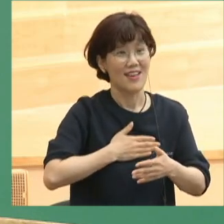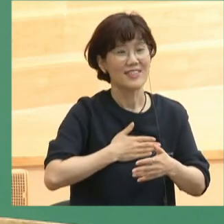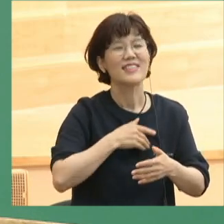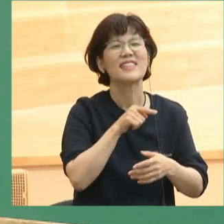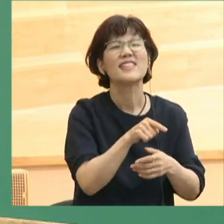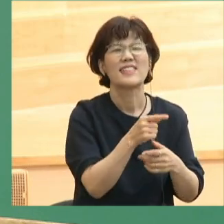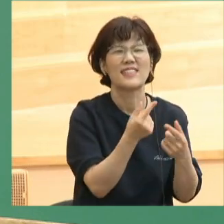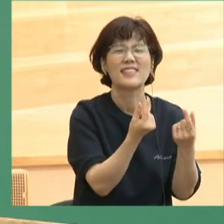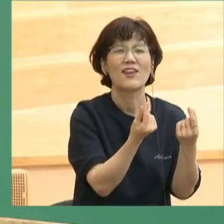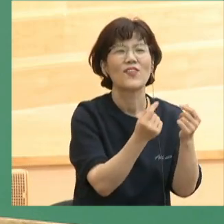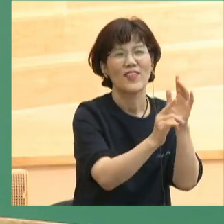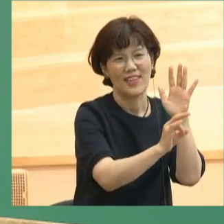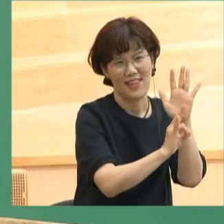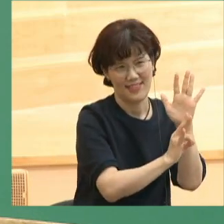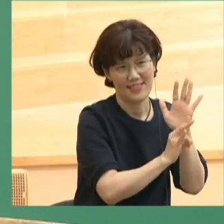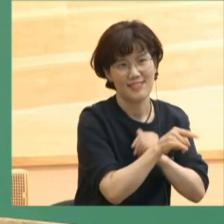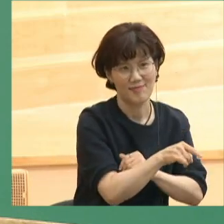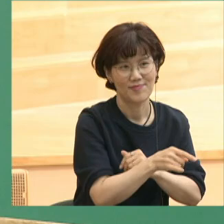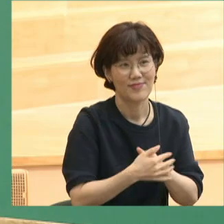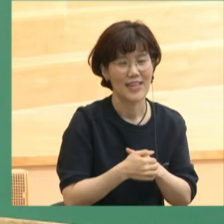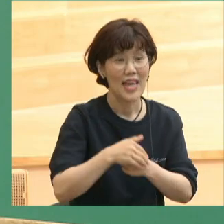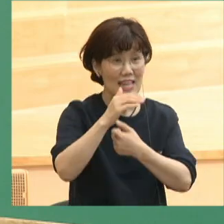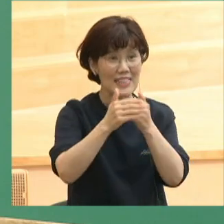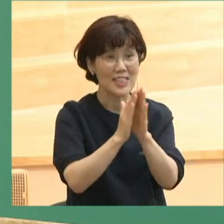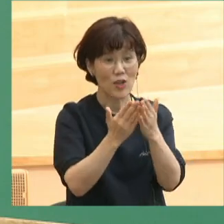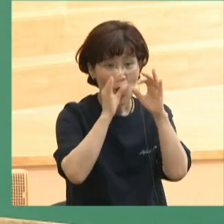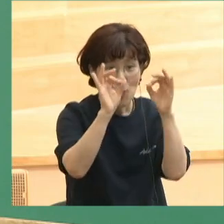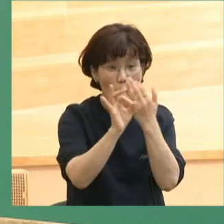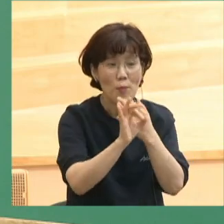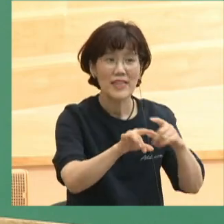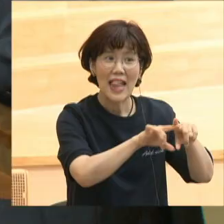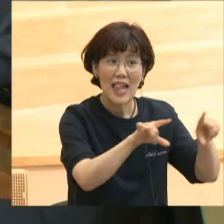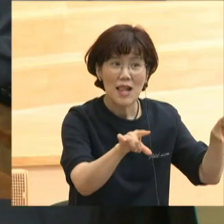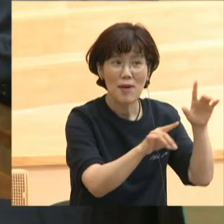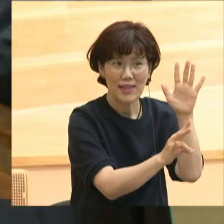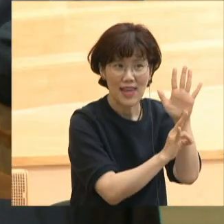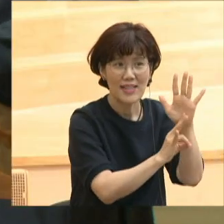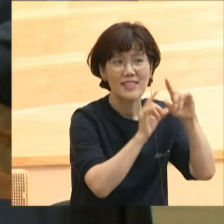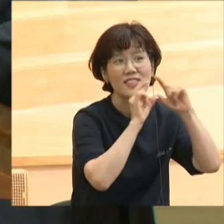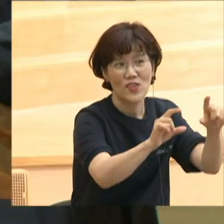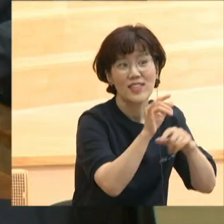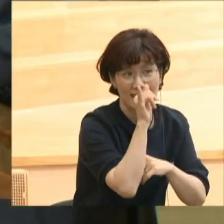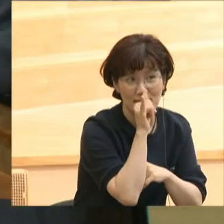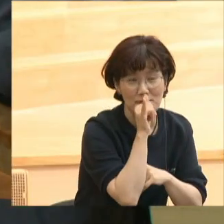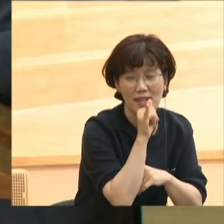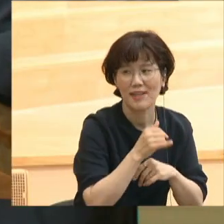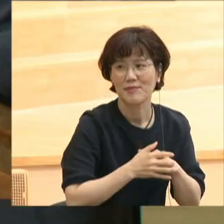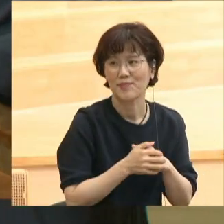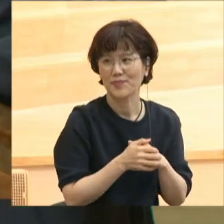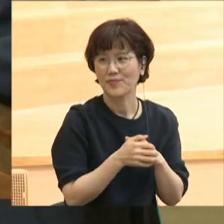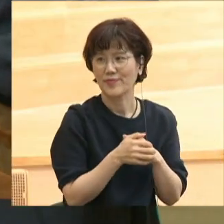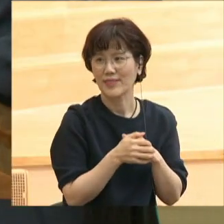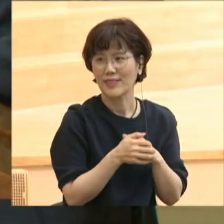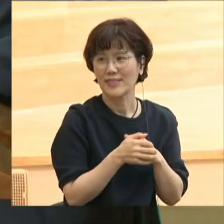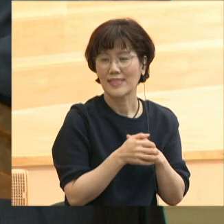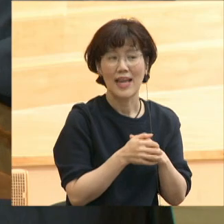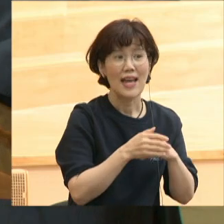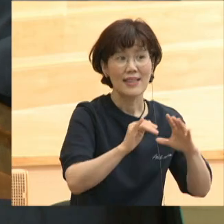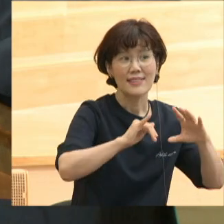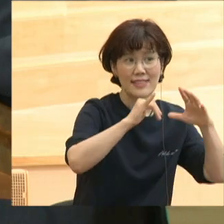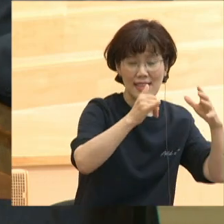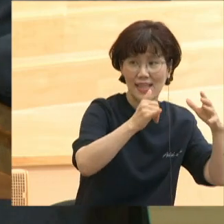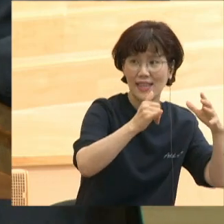그런 계시입니다. 성경에 보면 일반 계시에 대해서 이렇게 선언을 해요. 한번 읽어볼까요? 같이